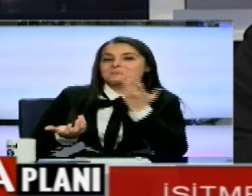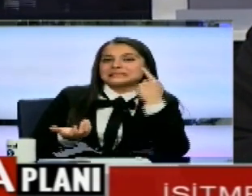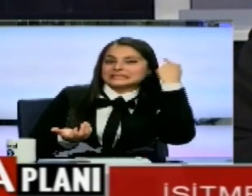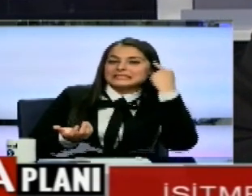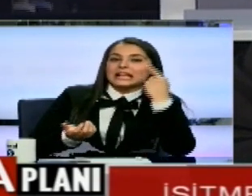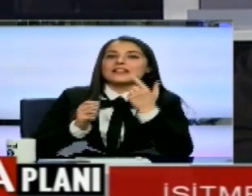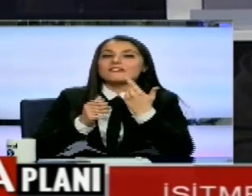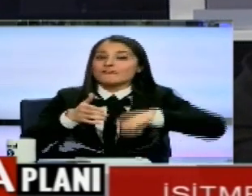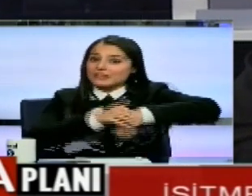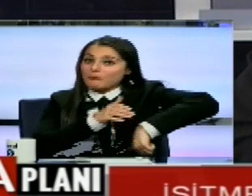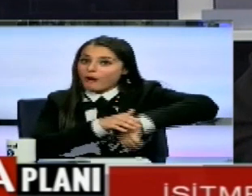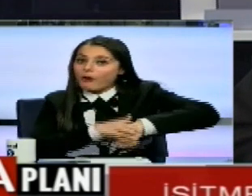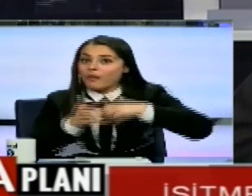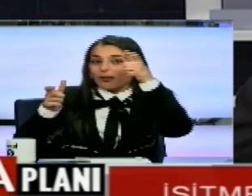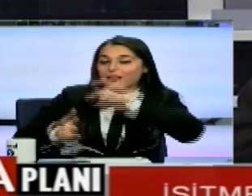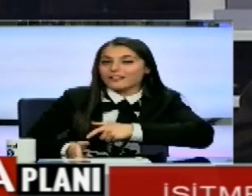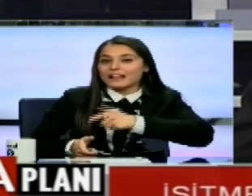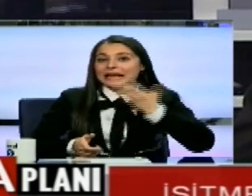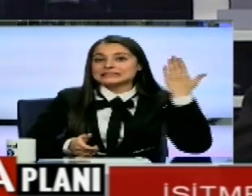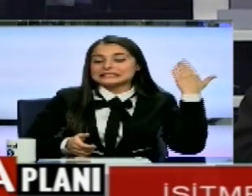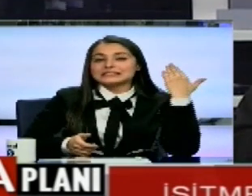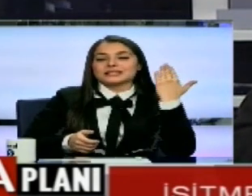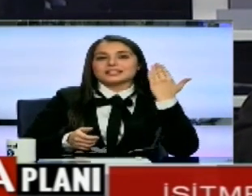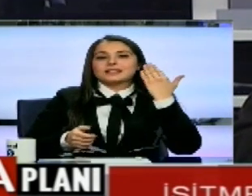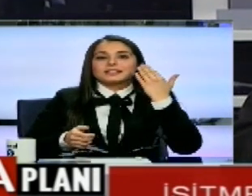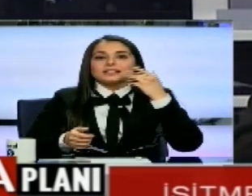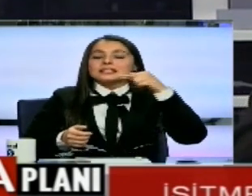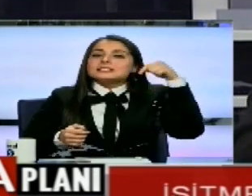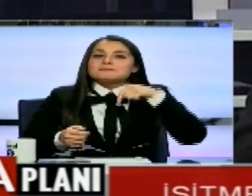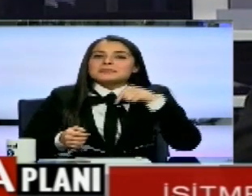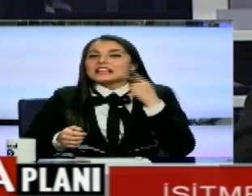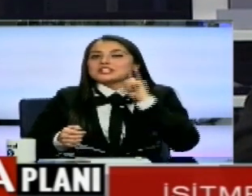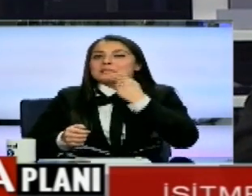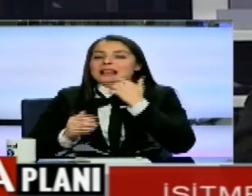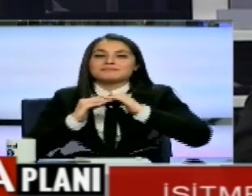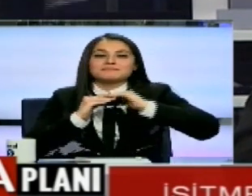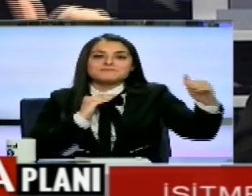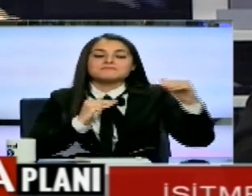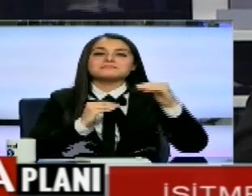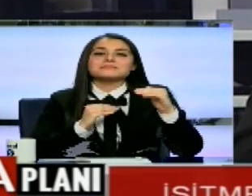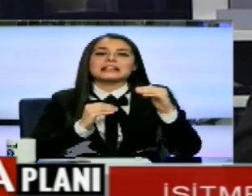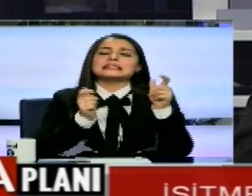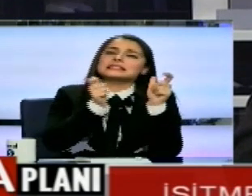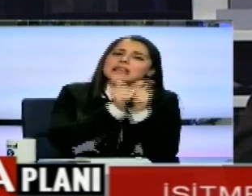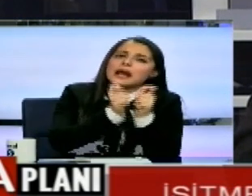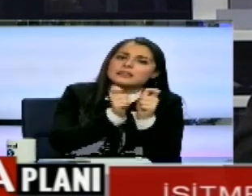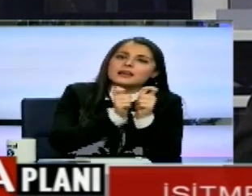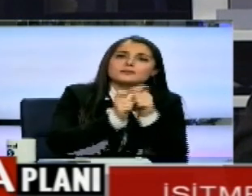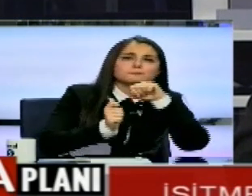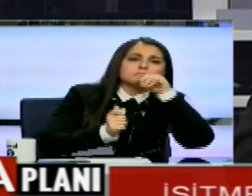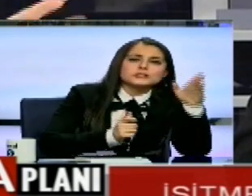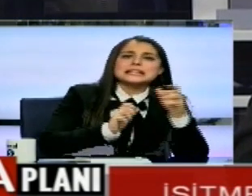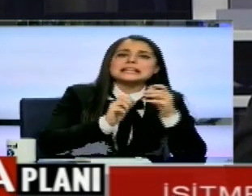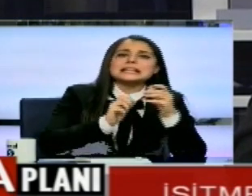Zannedersem futbol oynuyor. En azından işitme engelli vatandaşlarımız işte bu dernekler vasıtasıyla ve